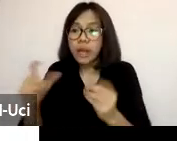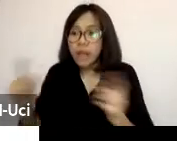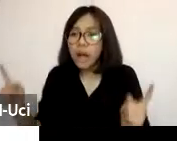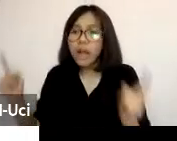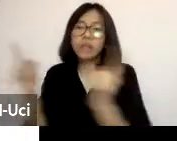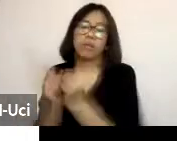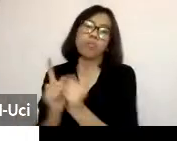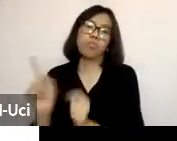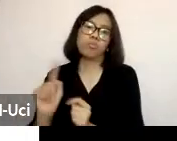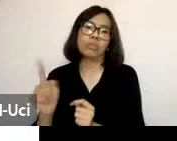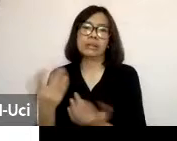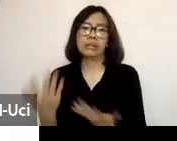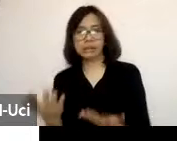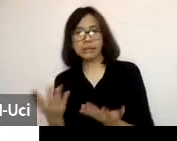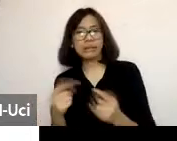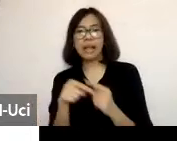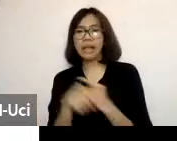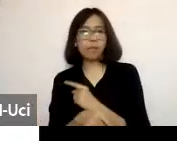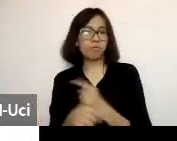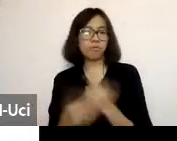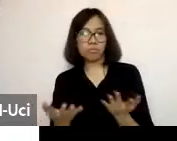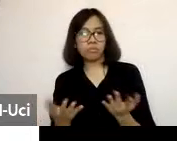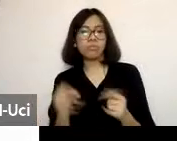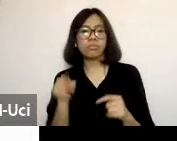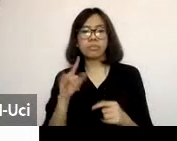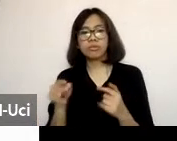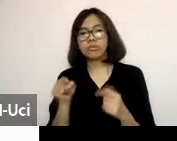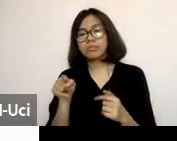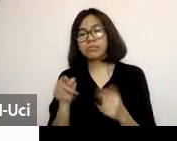secara elektronik Bandit